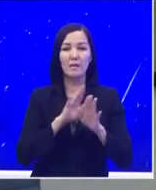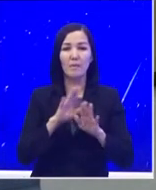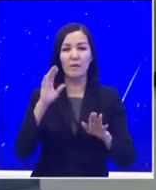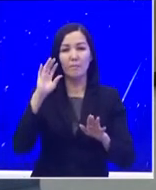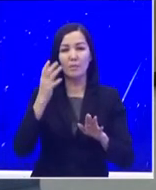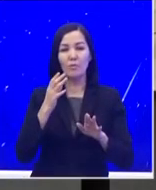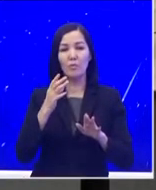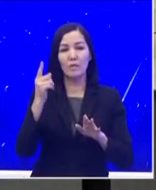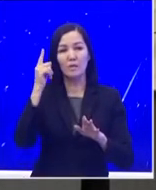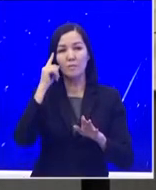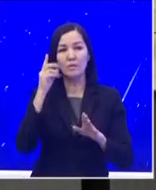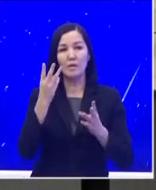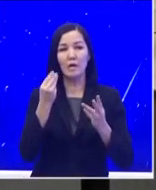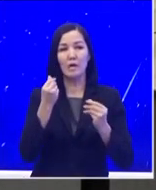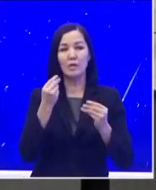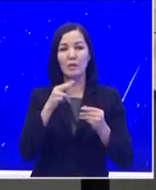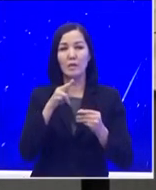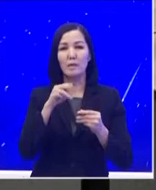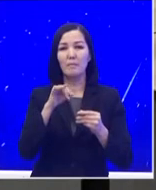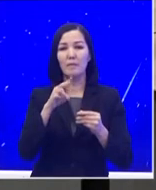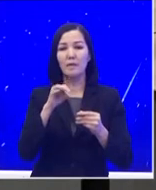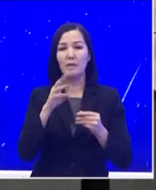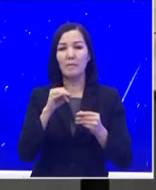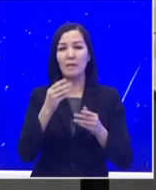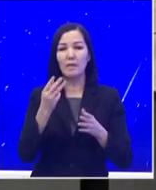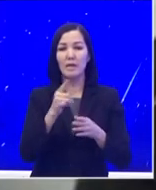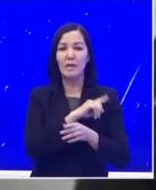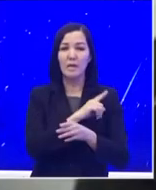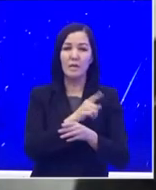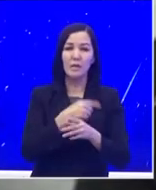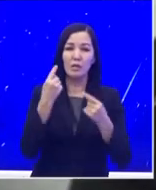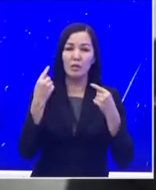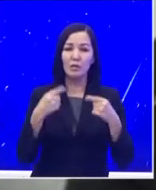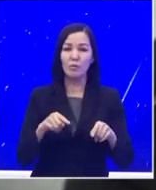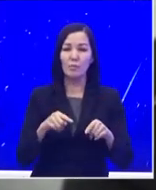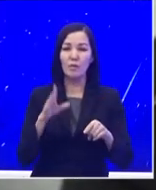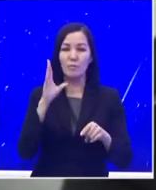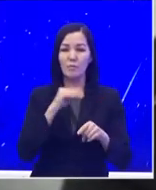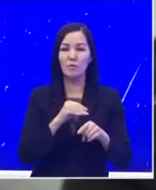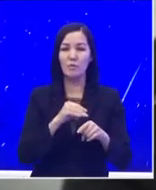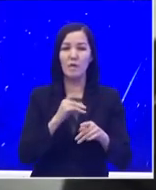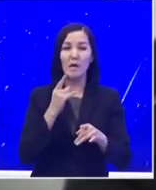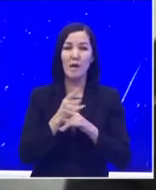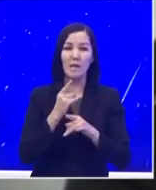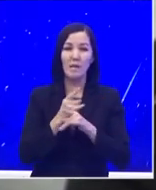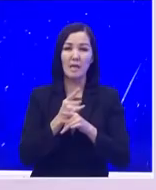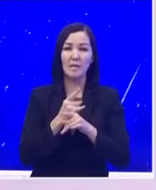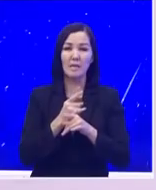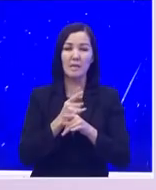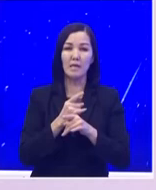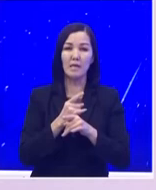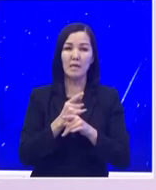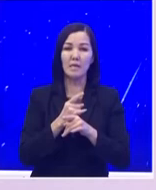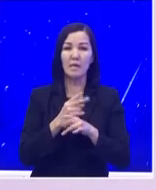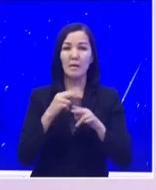психологтар пікірінше, қаржы пирамидасы құрсауына ерік-жігері төмен адамдар түседі. Сондықтан олар алаяқтардың арбауына түспеудің